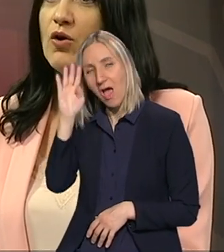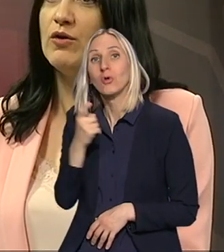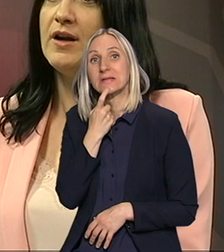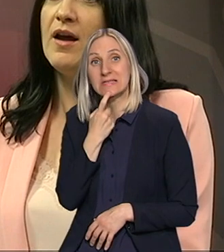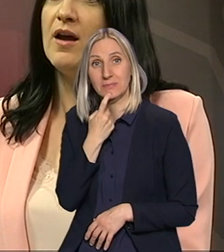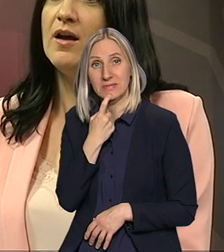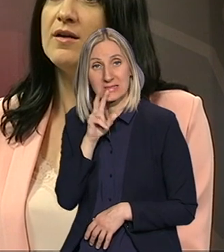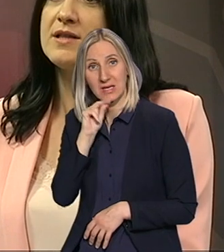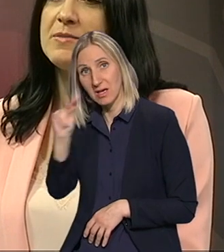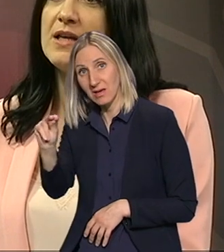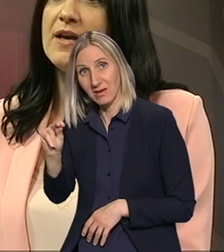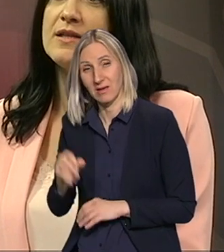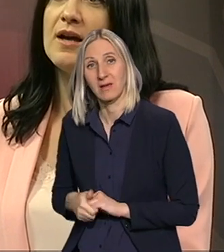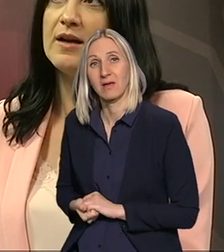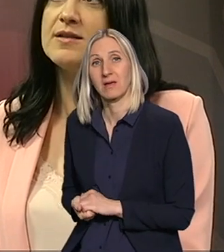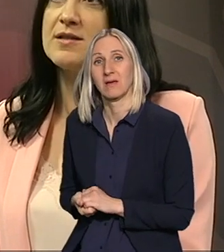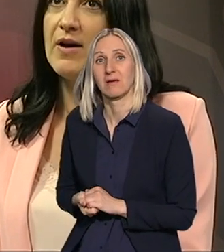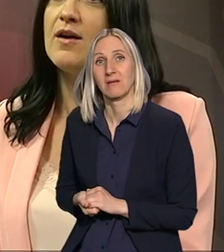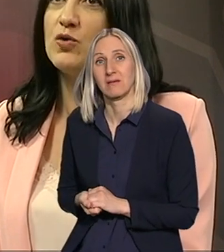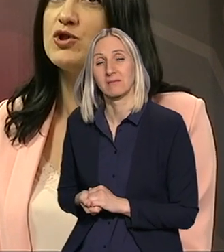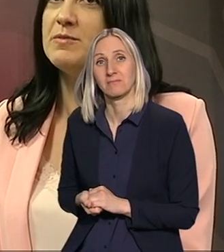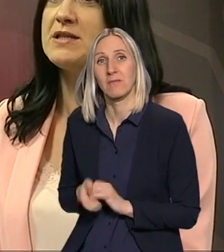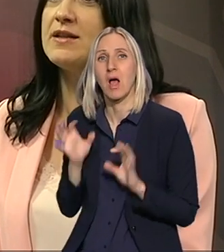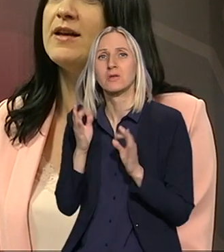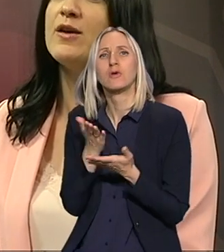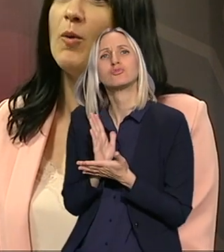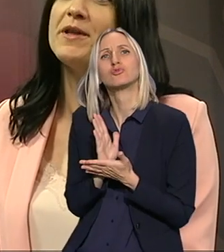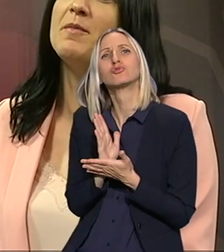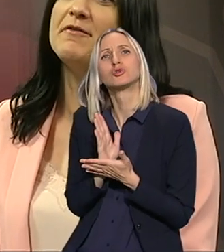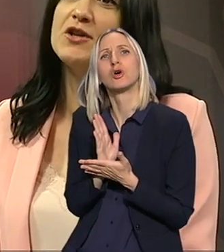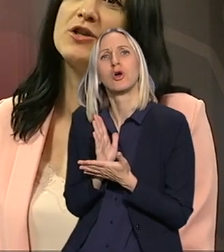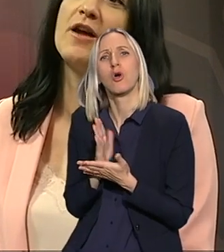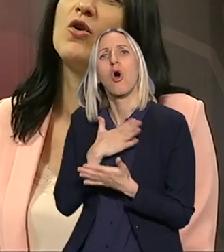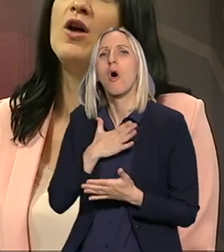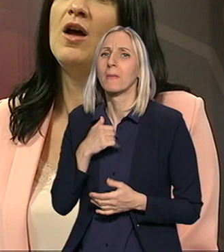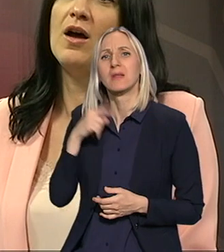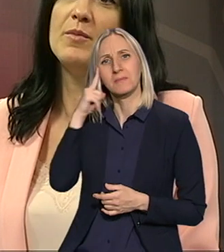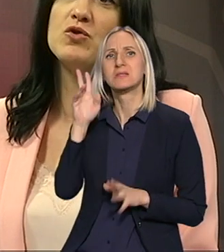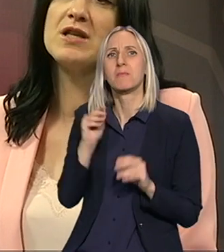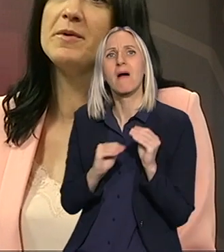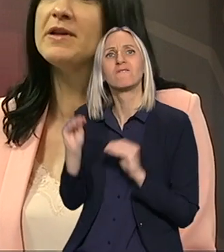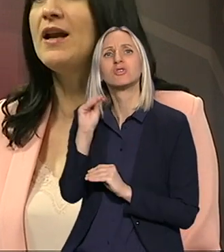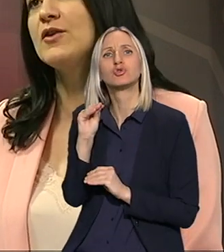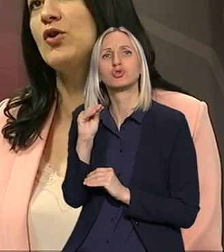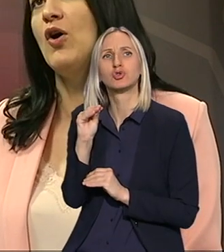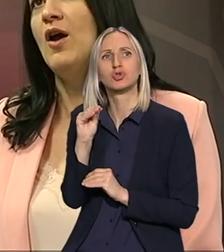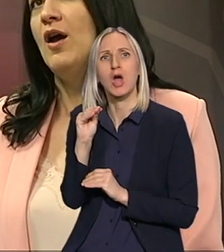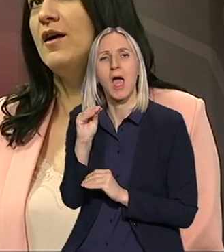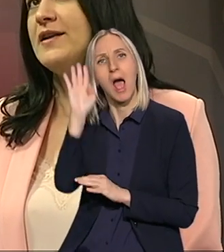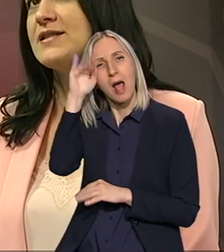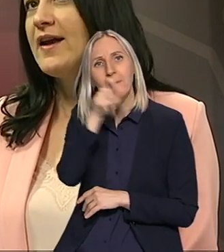znaju da govore srpski jezik, ali svakako čini mi se da ih opet ima više nego među Srbima. Da li je